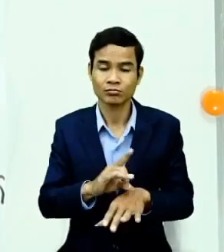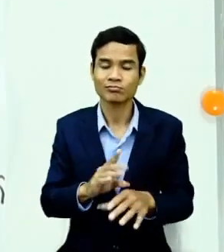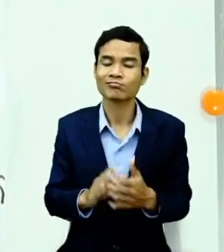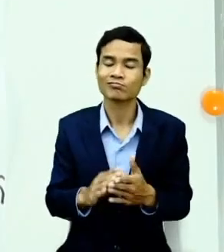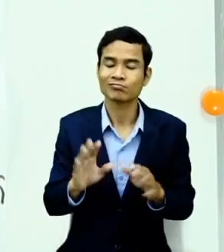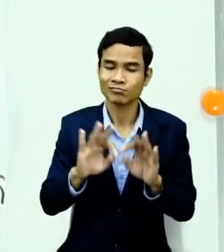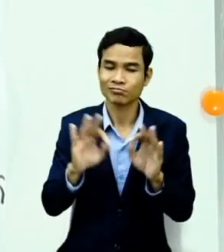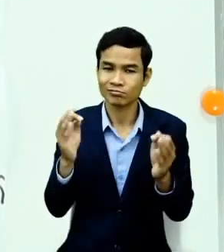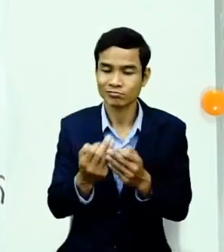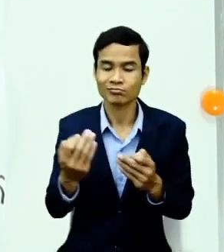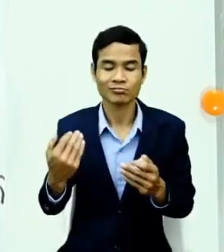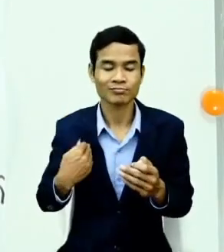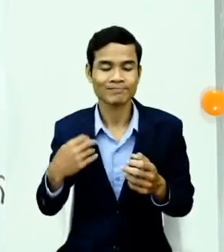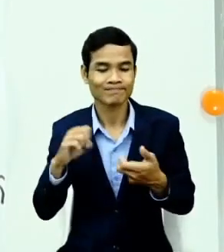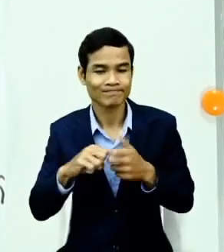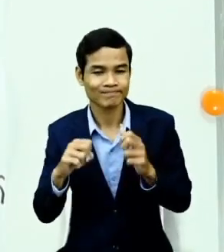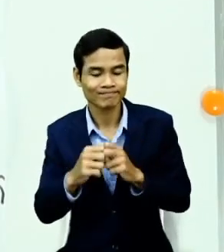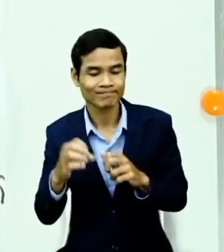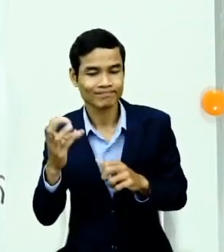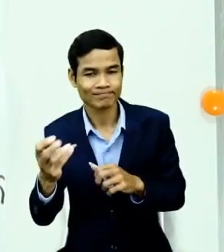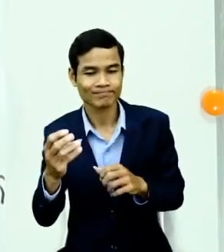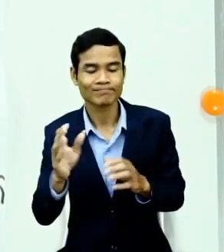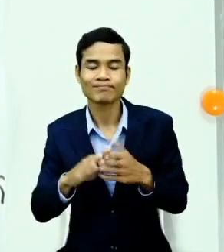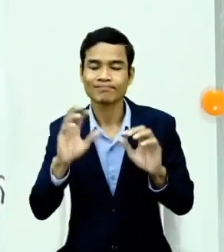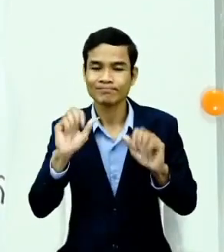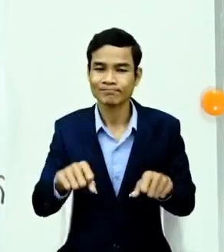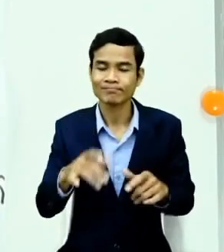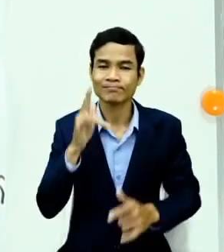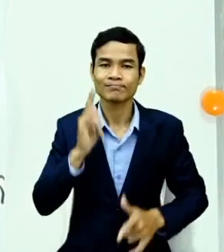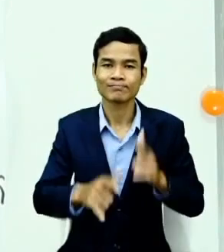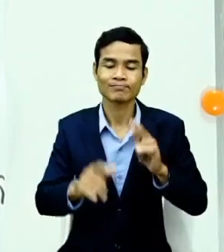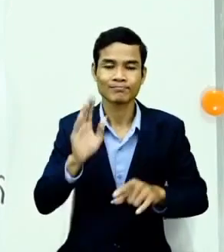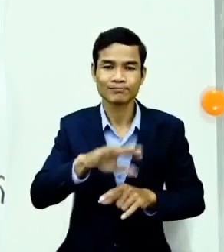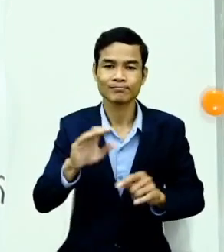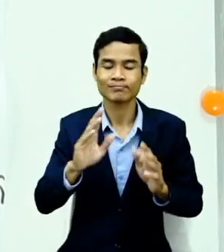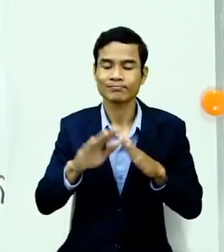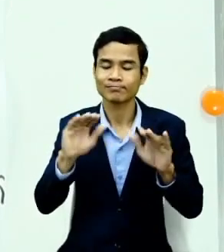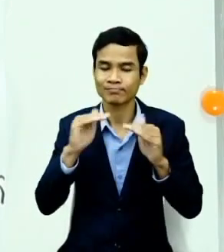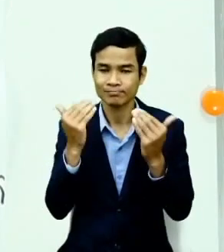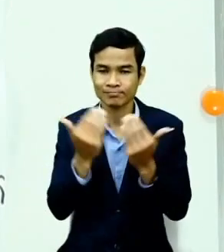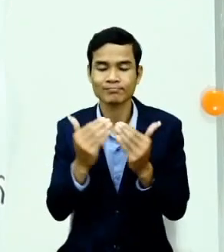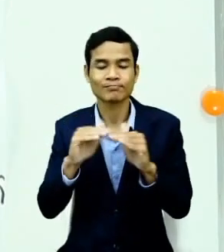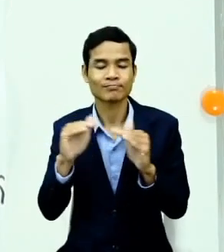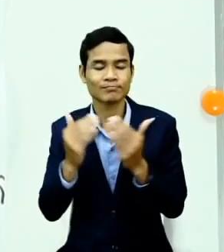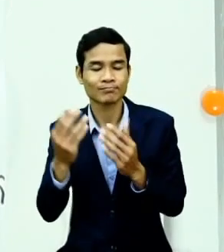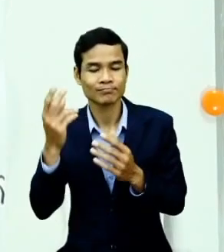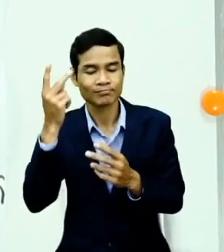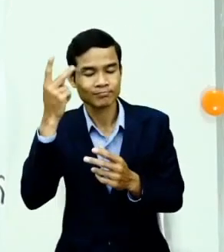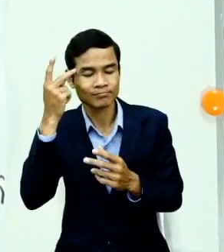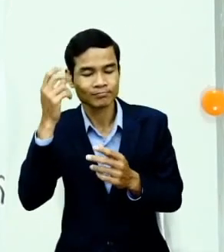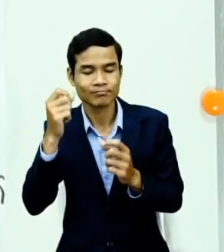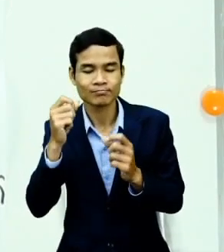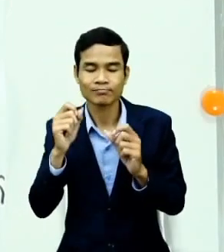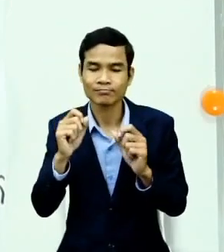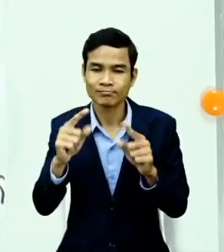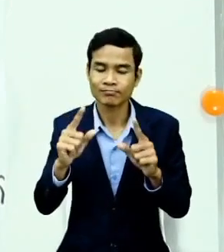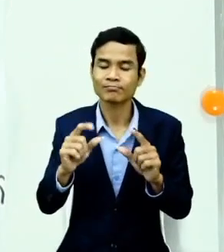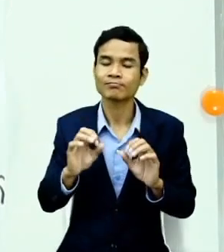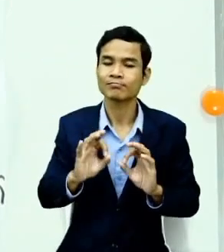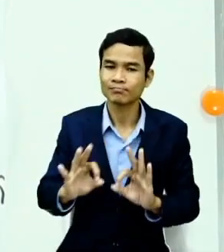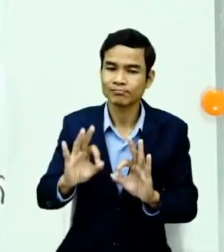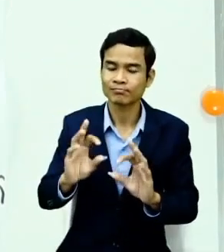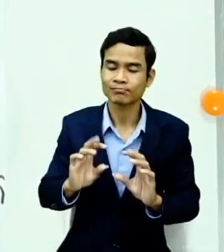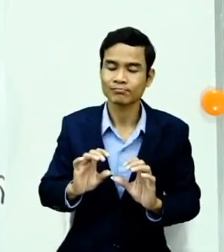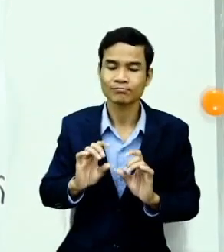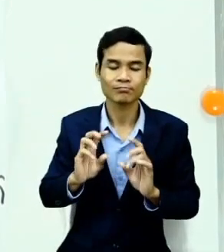cha tai tẩm miến cha bánh hàn tích tôi cạn làng và sân ba sa mạch chật đằng o chế yộc yộc chia sải khnìa cha cô sa nốt năng